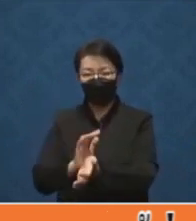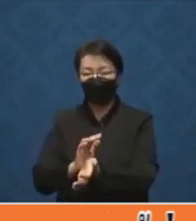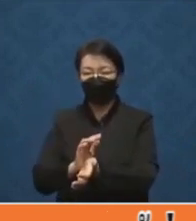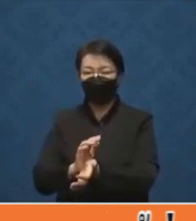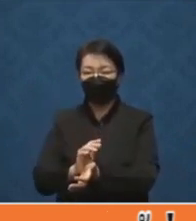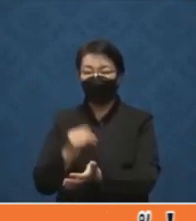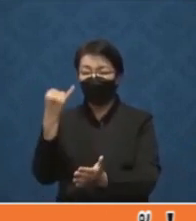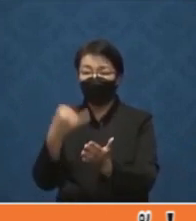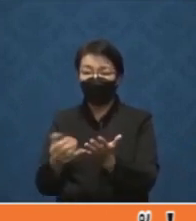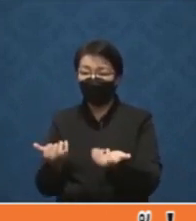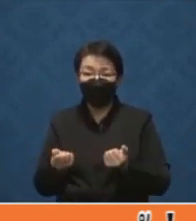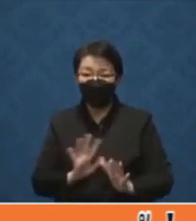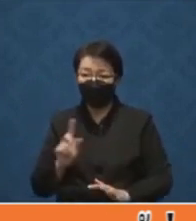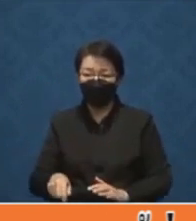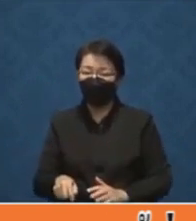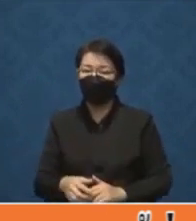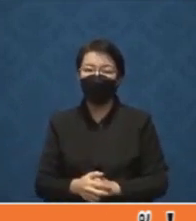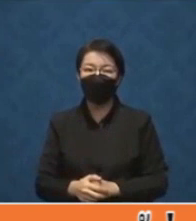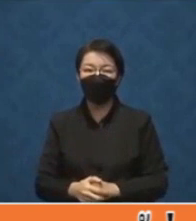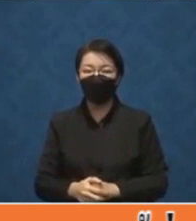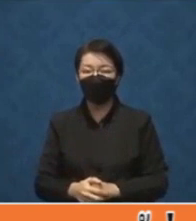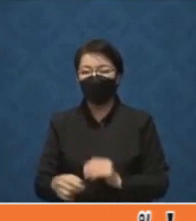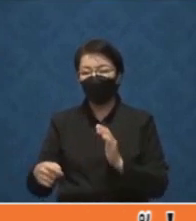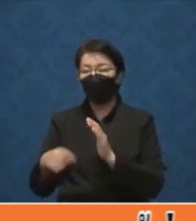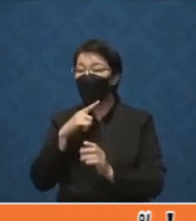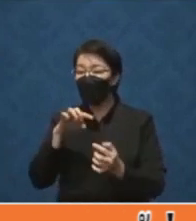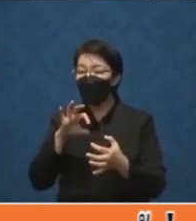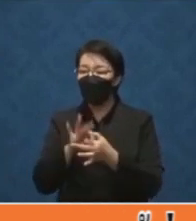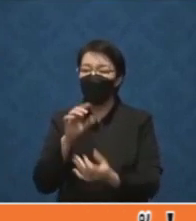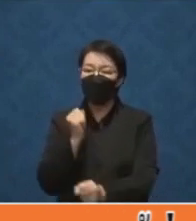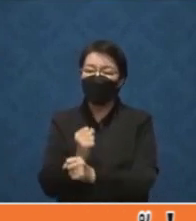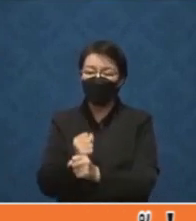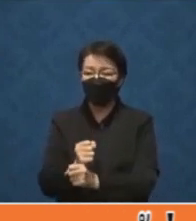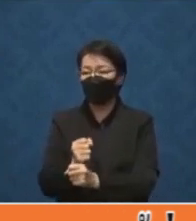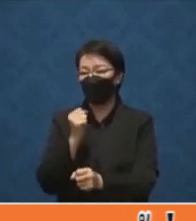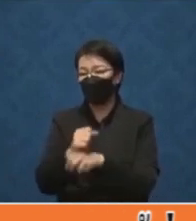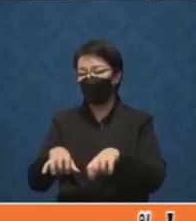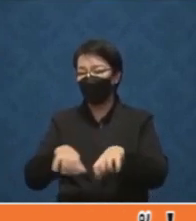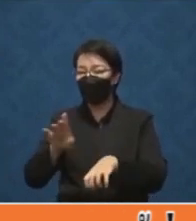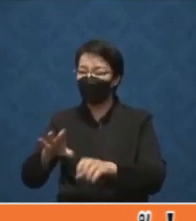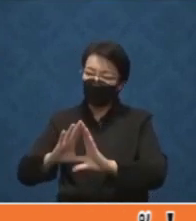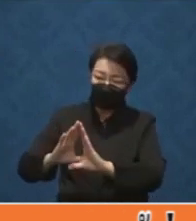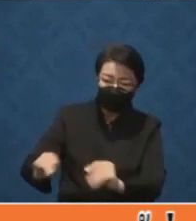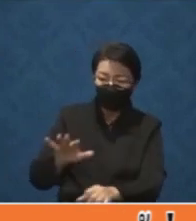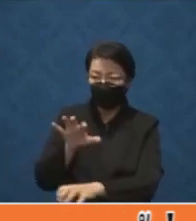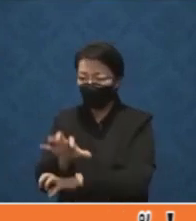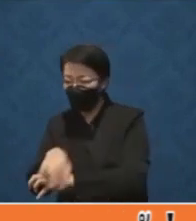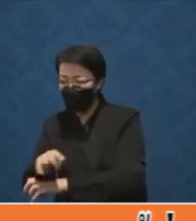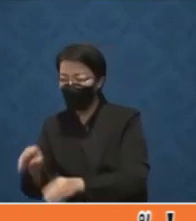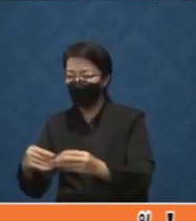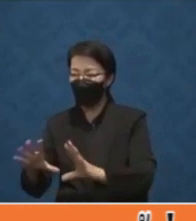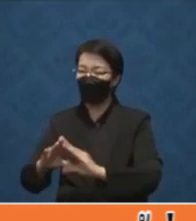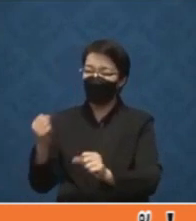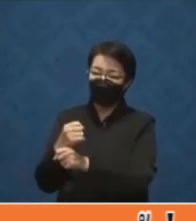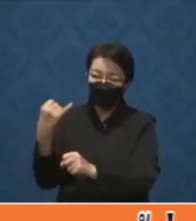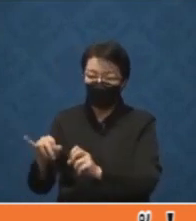ก.นี้ไม่ต้องรับผิดทั้งทางแพ่งทางอาญาหรือทางวินัยเนื่องจากการปฏิบัติหน้าที่ในการระงับหรือป้องกันการท